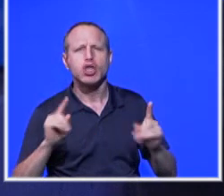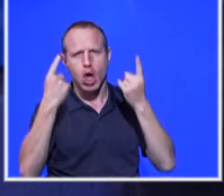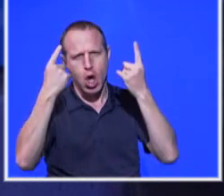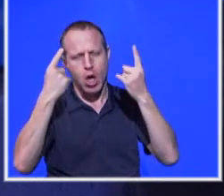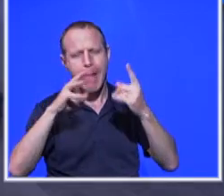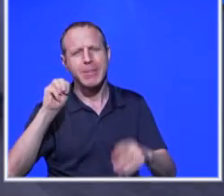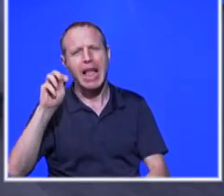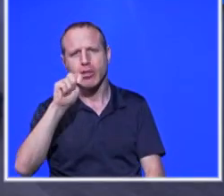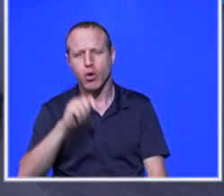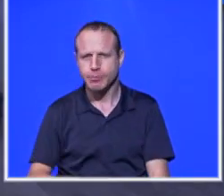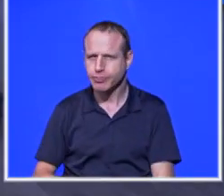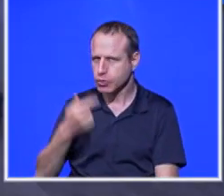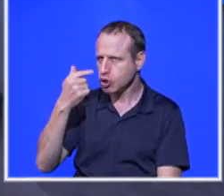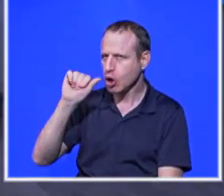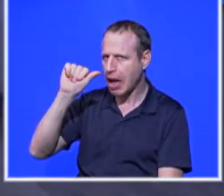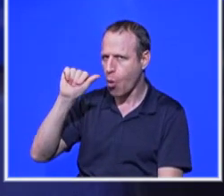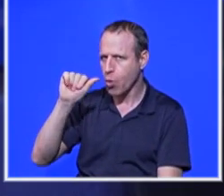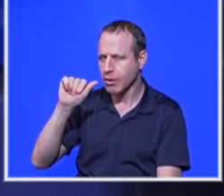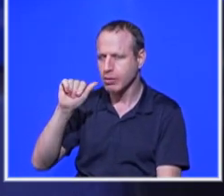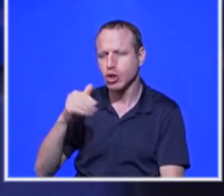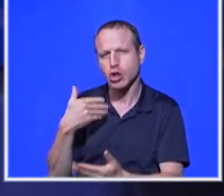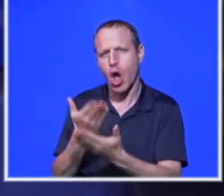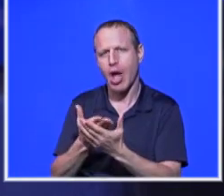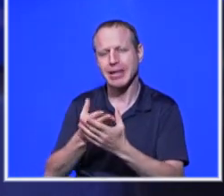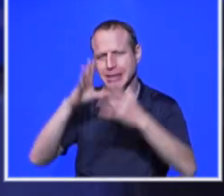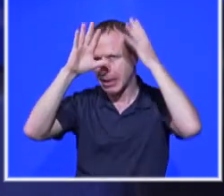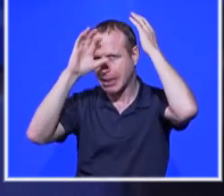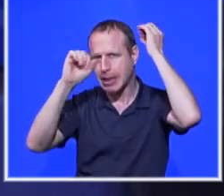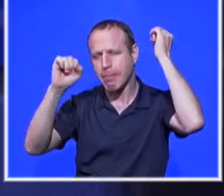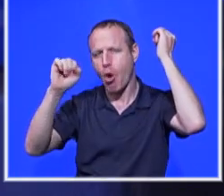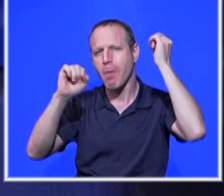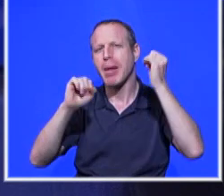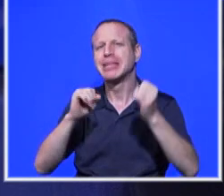שקורה במזרח התיכון. ג'וני אלחורי, יועץ לדיפלומטיה